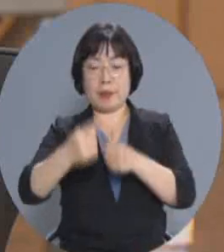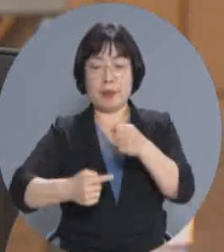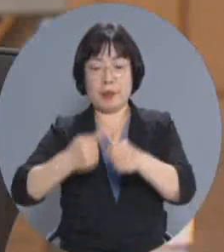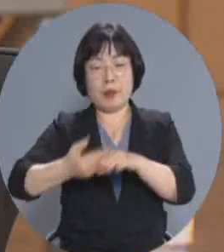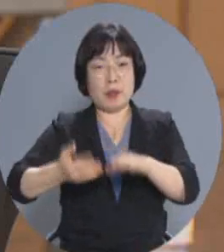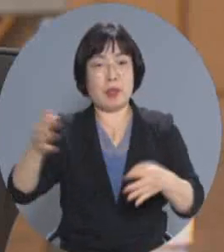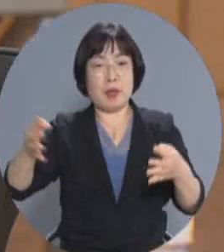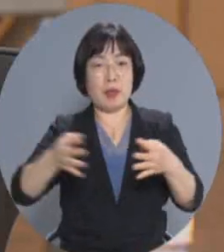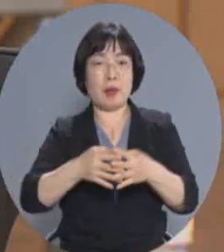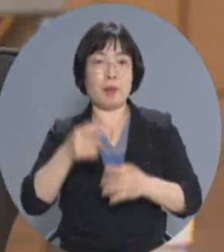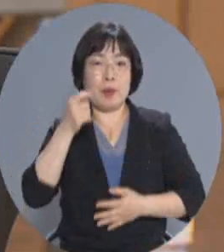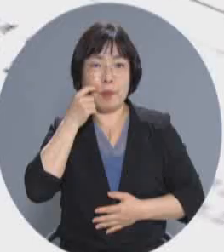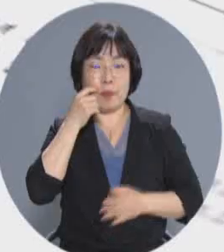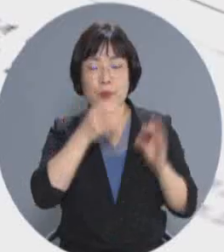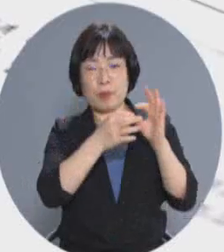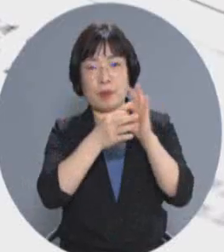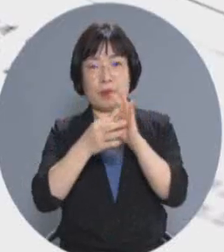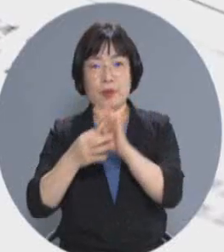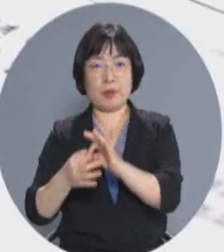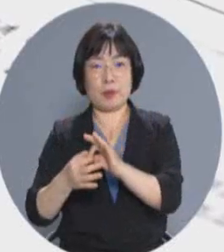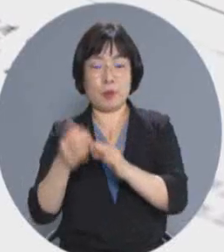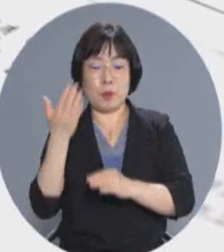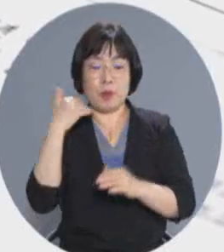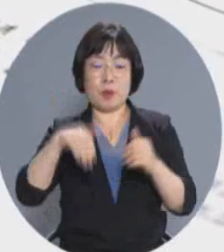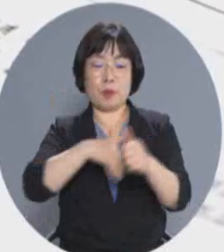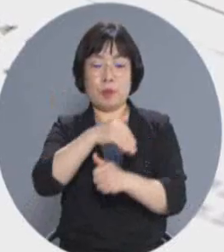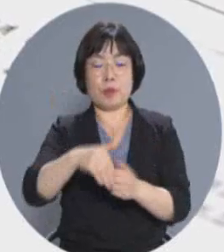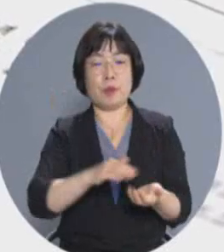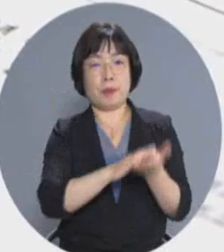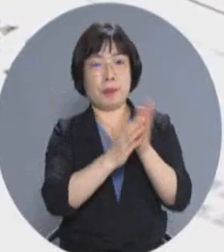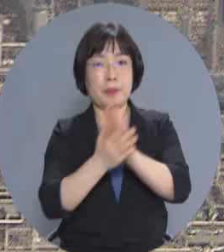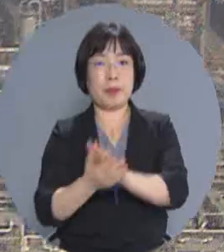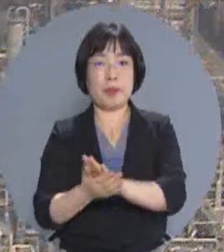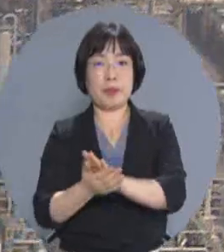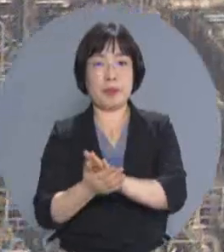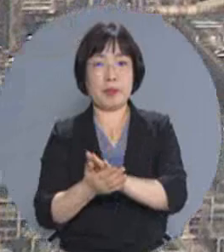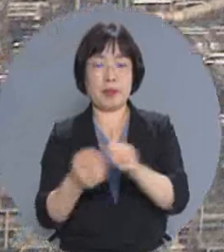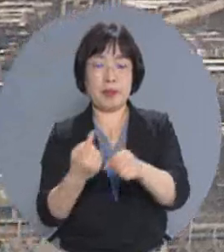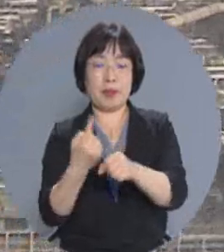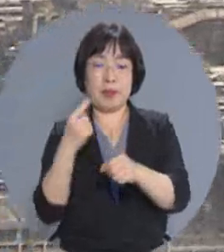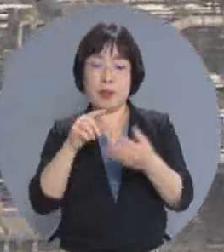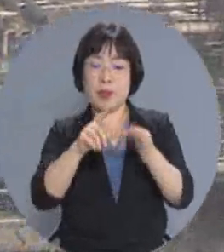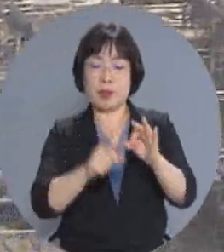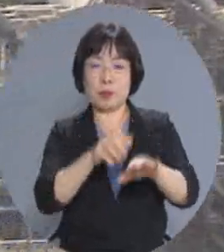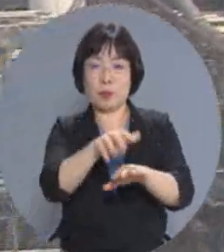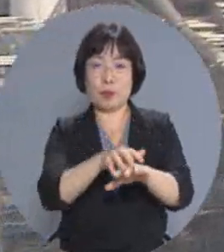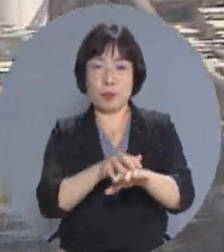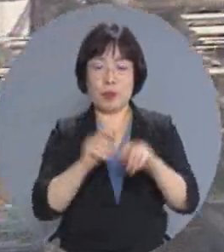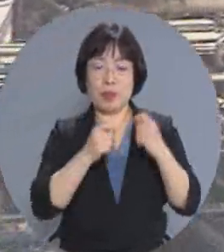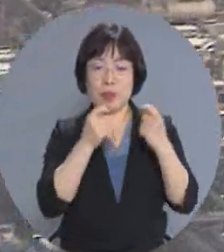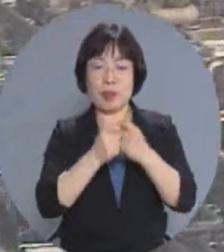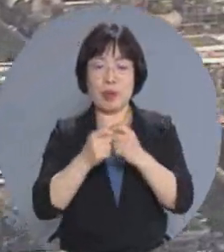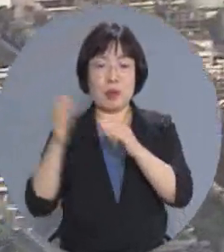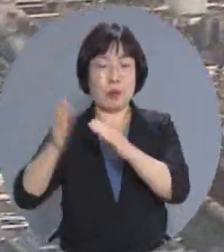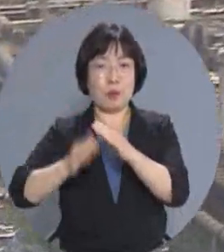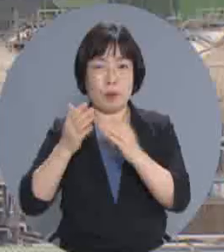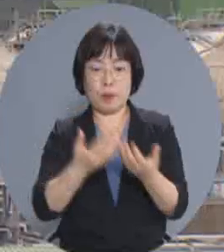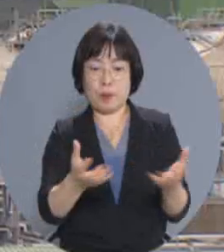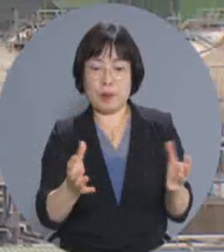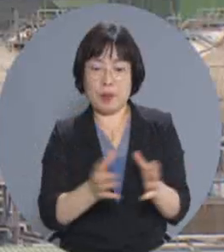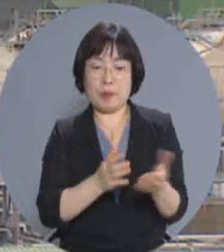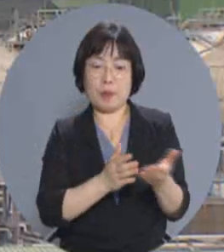넘도록 합의에 이르지 못한 채 홍진했지만 최근 분위기가 바뀌었습니다 지난해 10월 구성된 민관협력 거버넌스